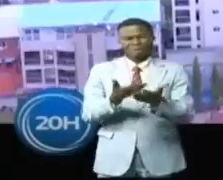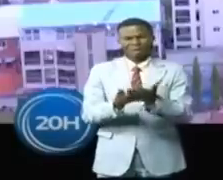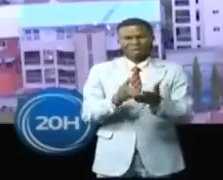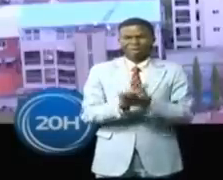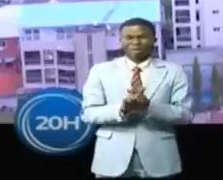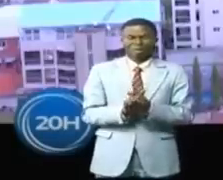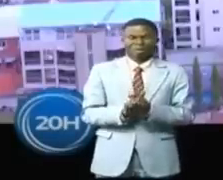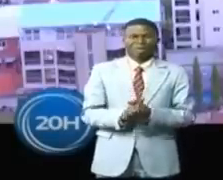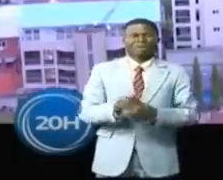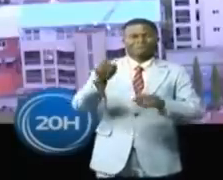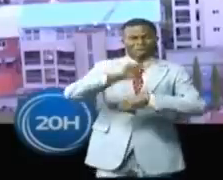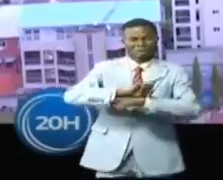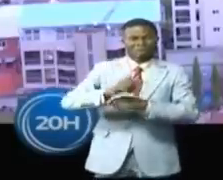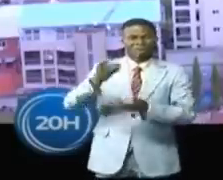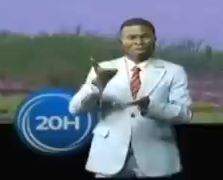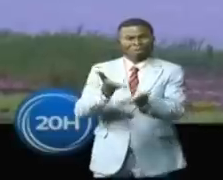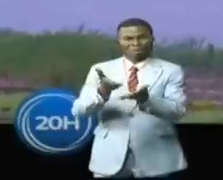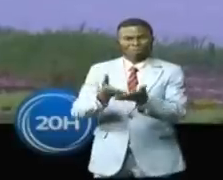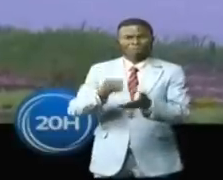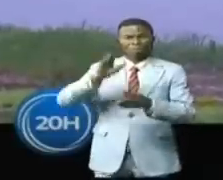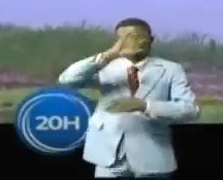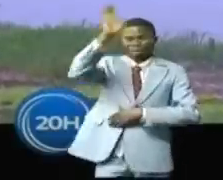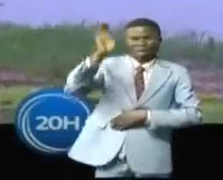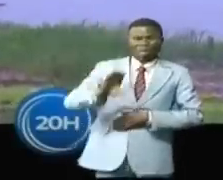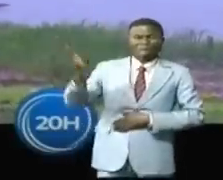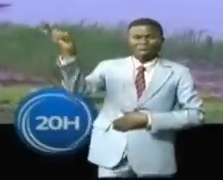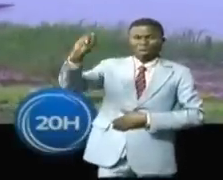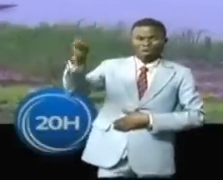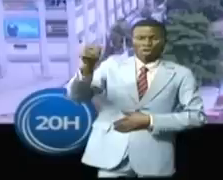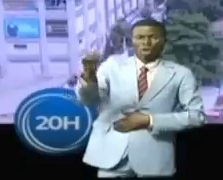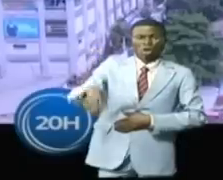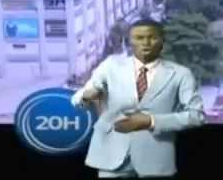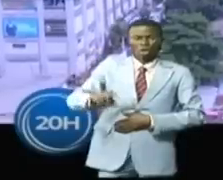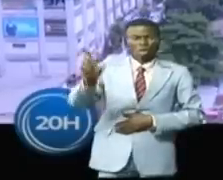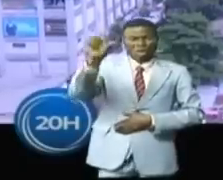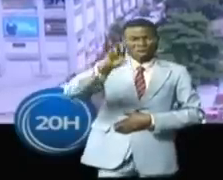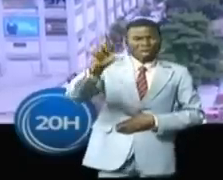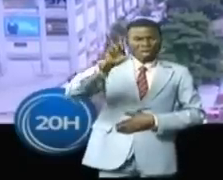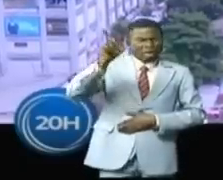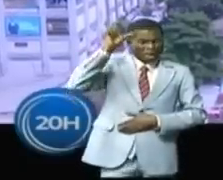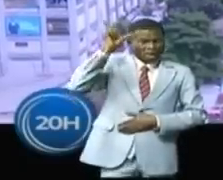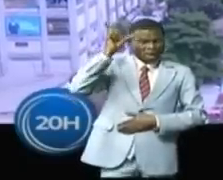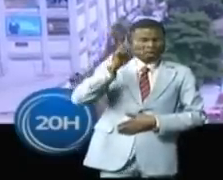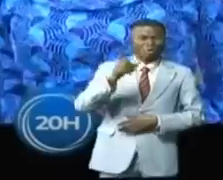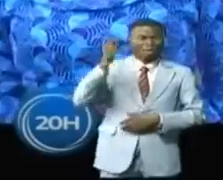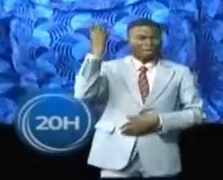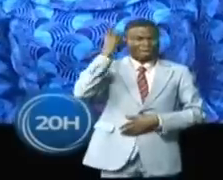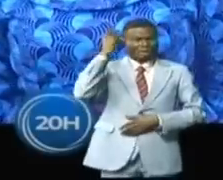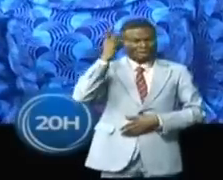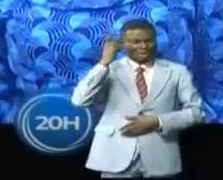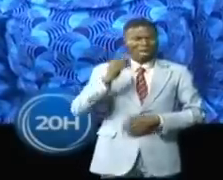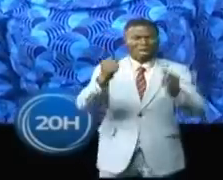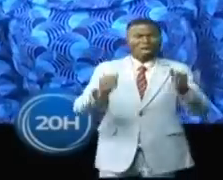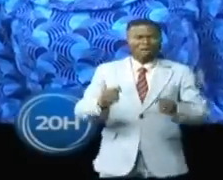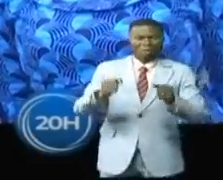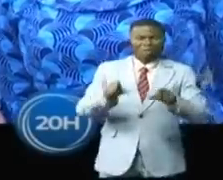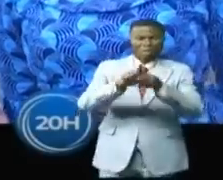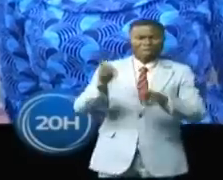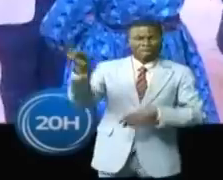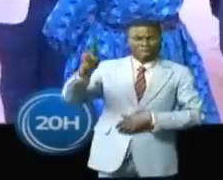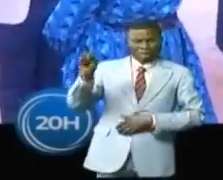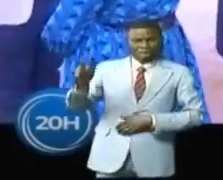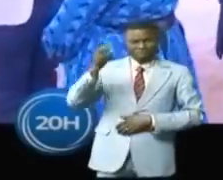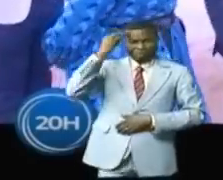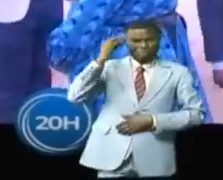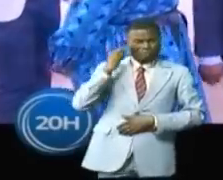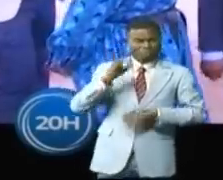cubes le jour pour desservir les communes de Kitambo, Gombe, Lingwala, Kinshasa, Barumbu, Ngaliema et Kisenso. Le ministre